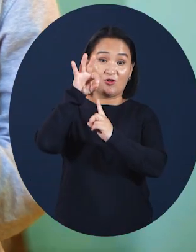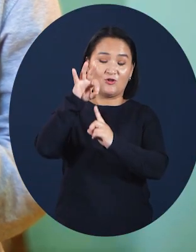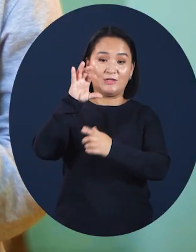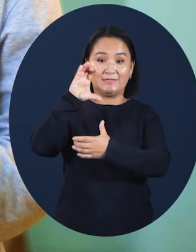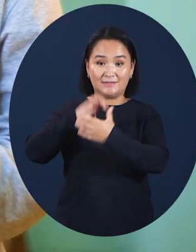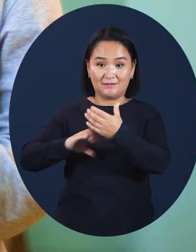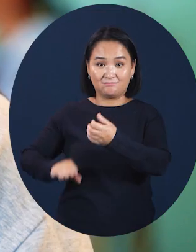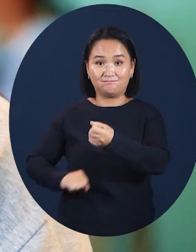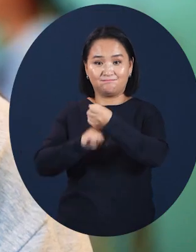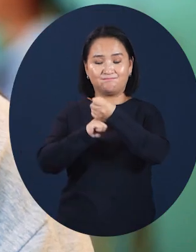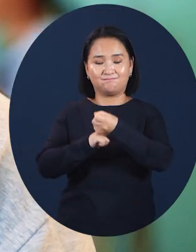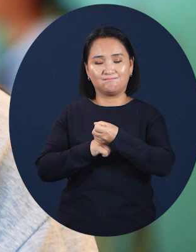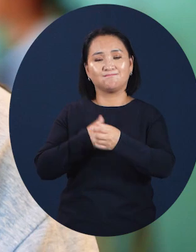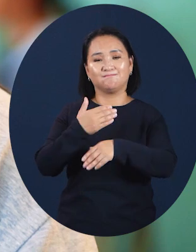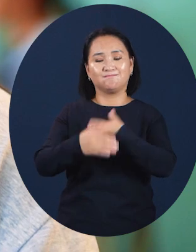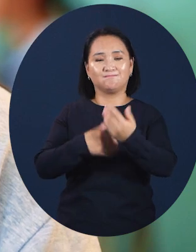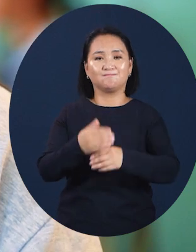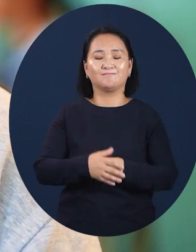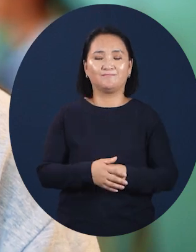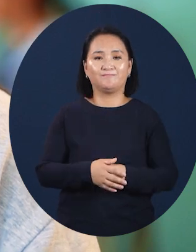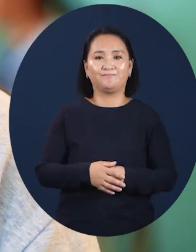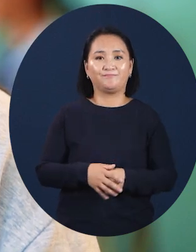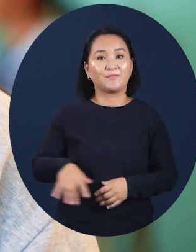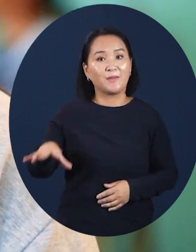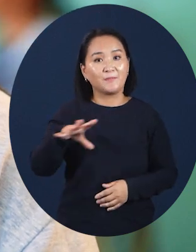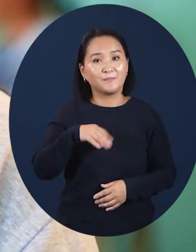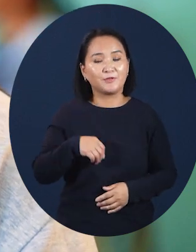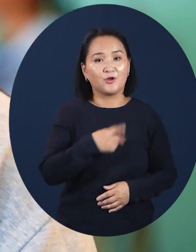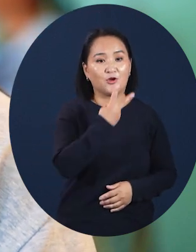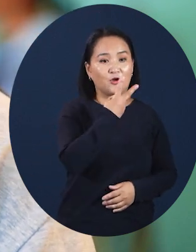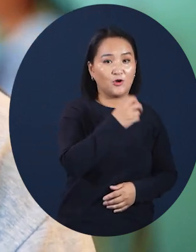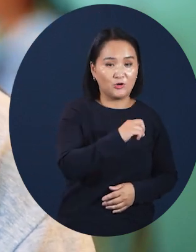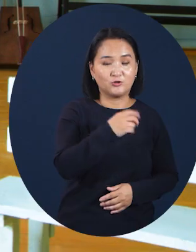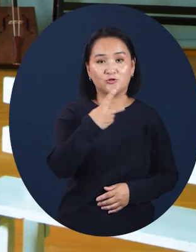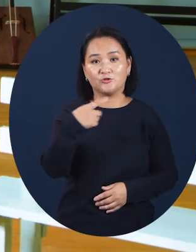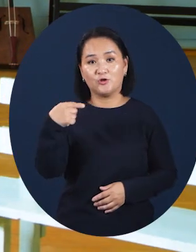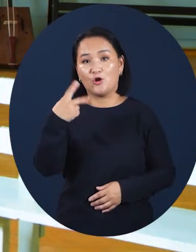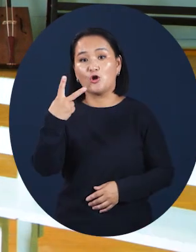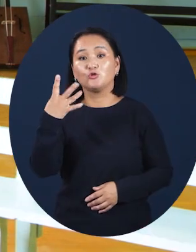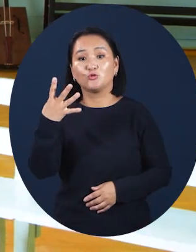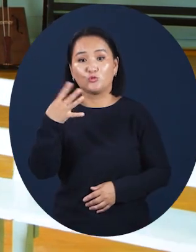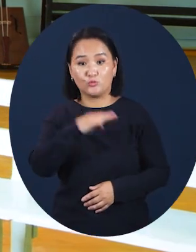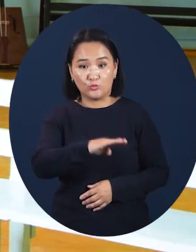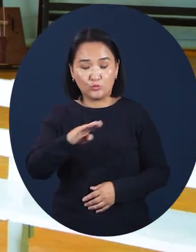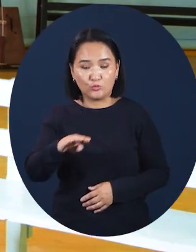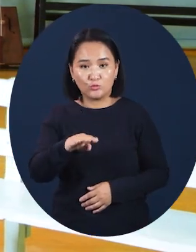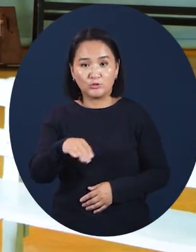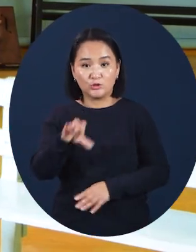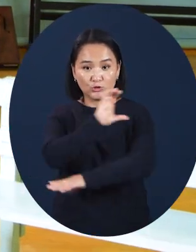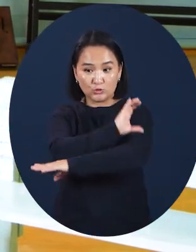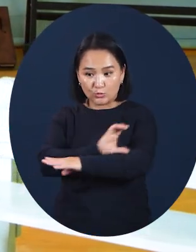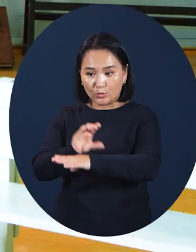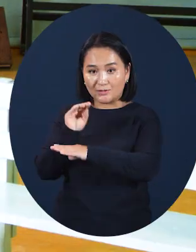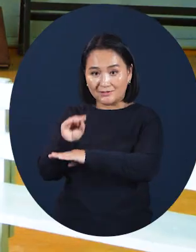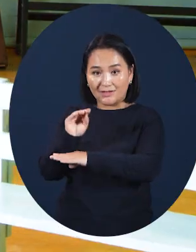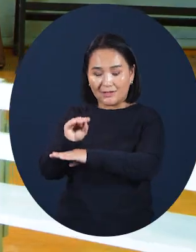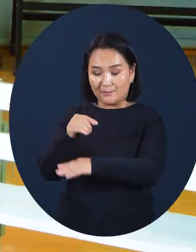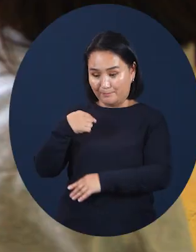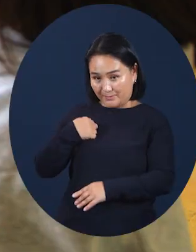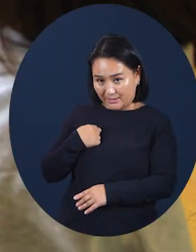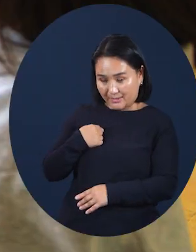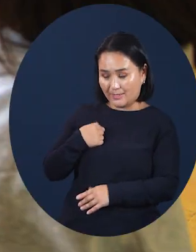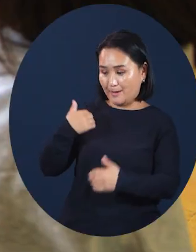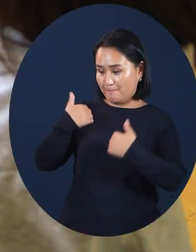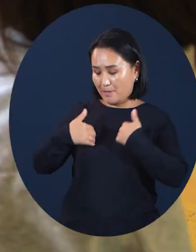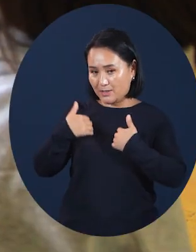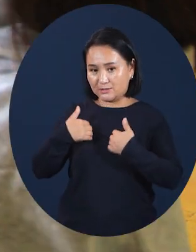санхүүжилт аваад одоо явж гин. Ерөнхийдөө бол бид нар одоо 20-24 хүүхдийн юм сургалт ингээд явуулж байгаа. Гээд би болон манай багш ингээд бид